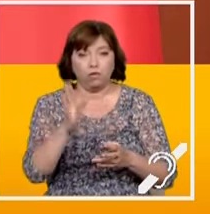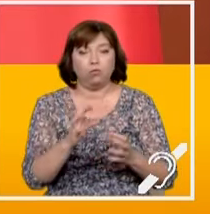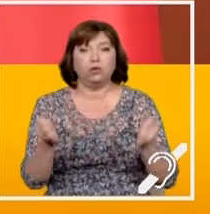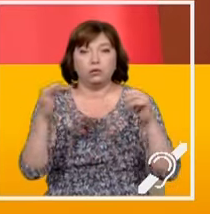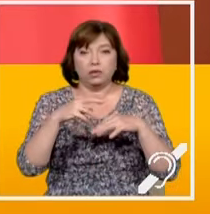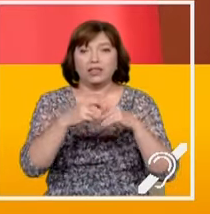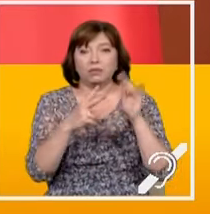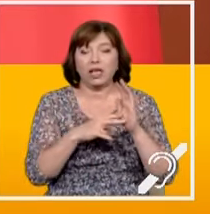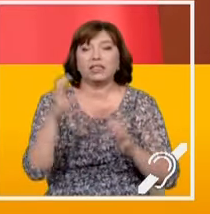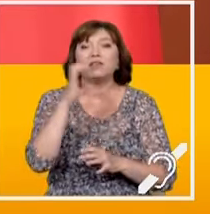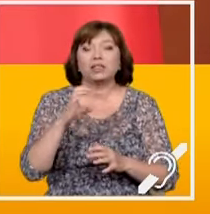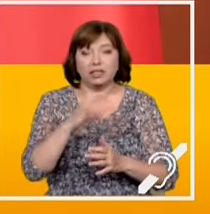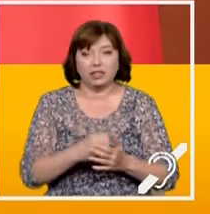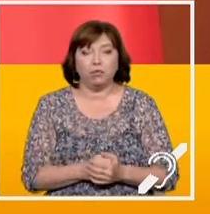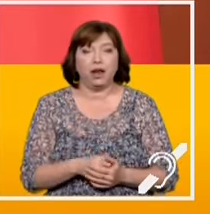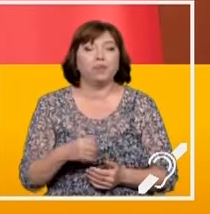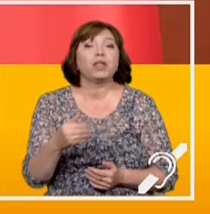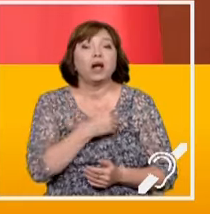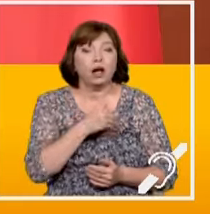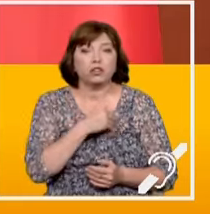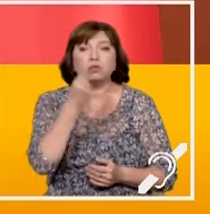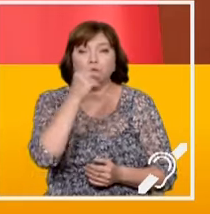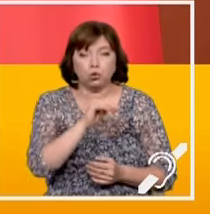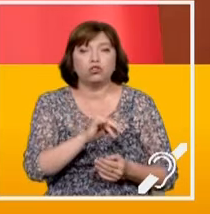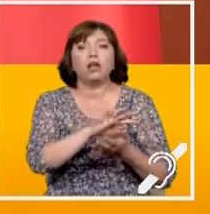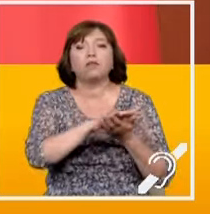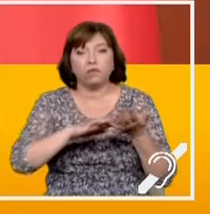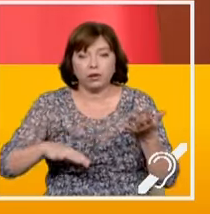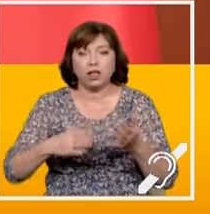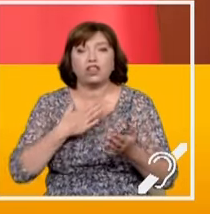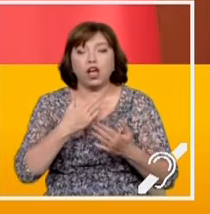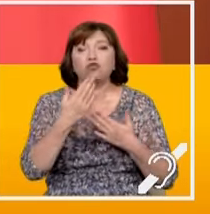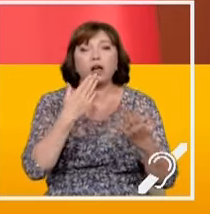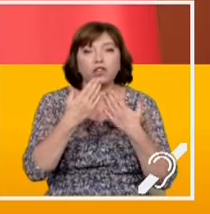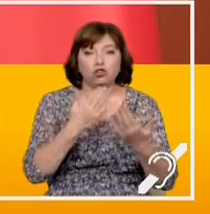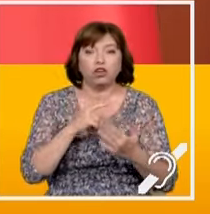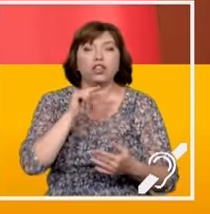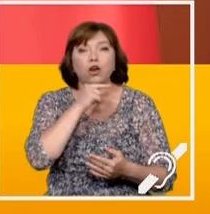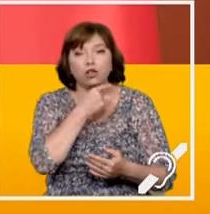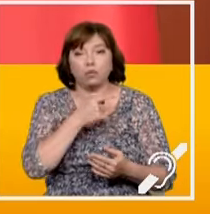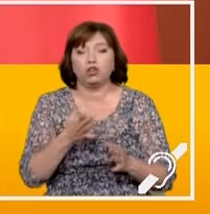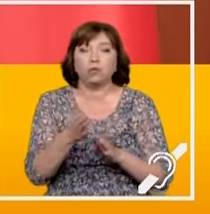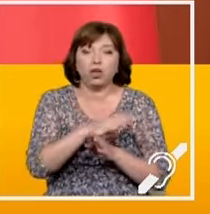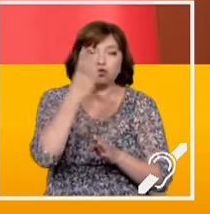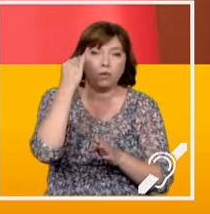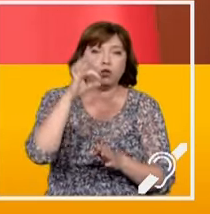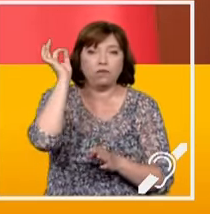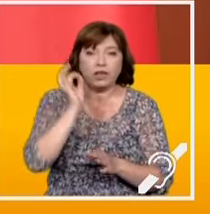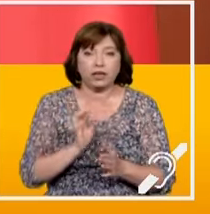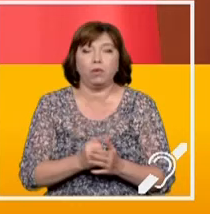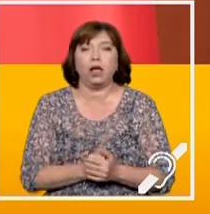septembrie. Ne dorim să consolidăm în continuare relațiile economice dintre Republica Moldova și